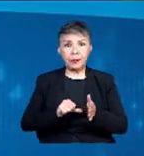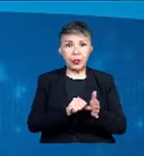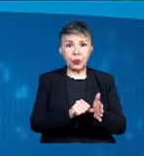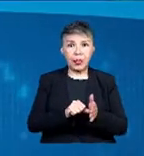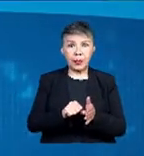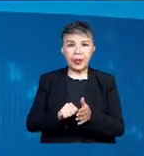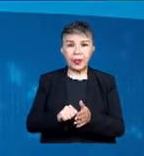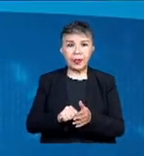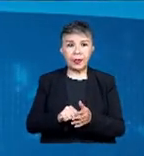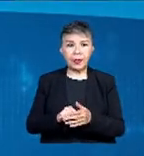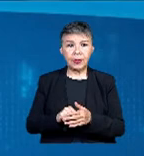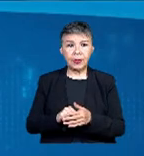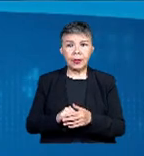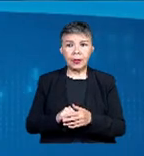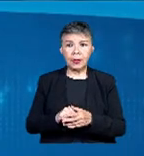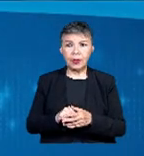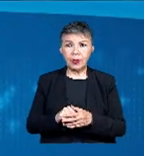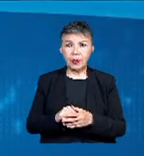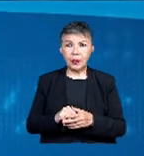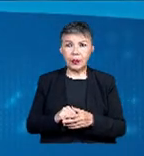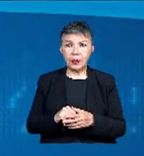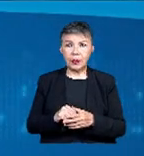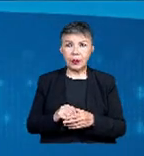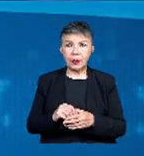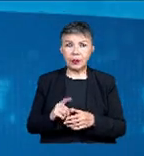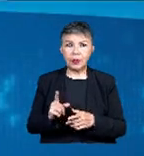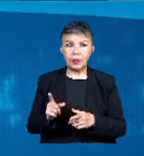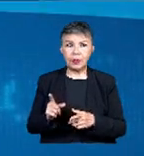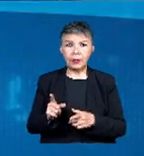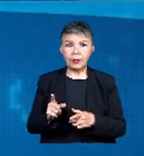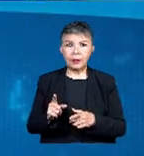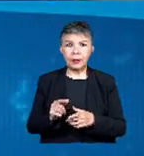kepada disabilitas yang ada di Kota Jayapura yang sebanyak